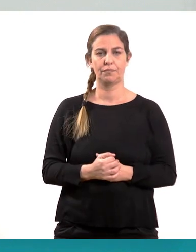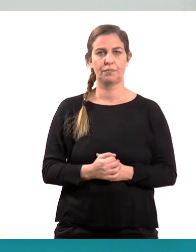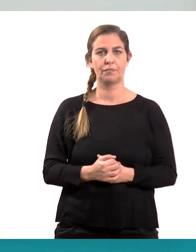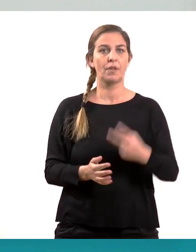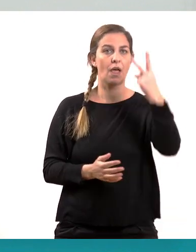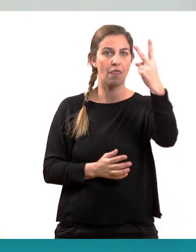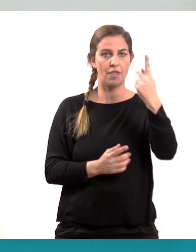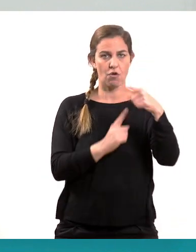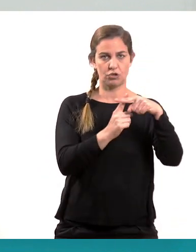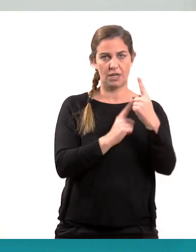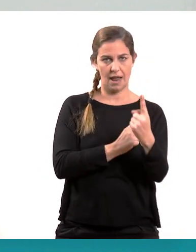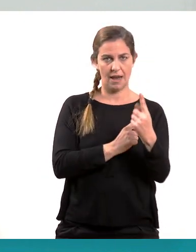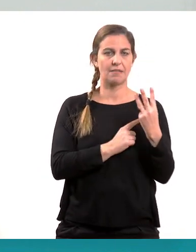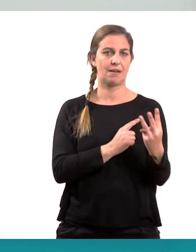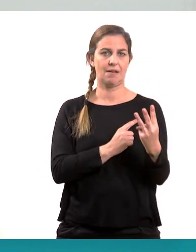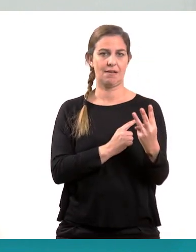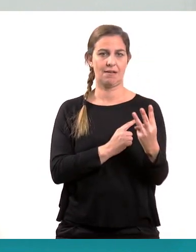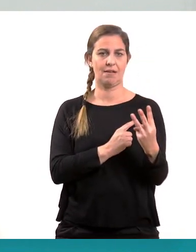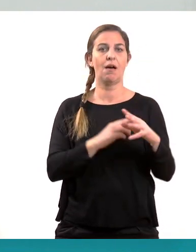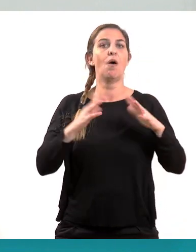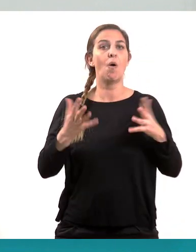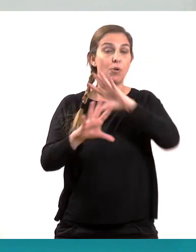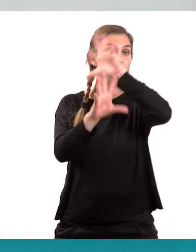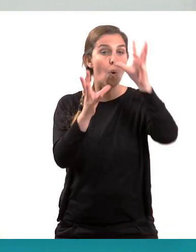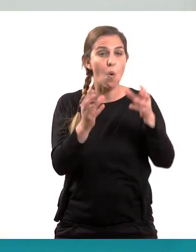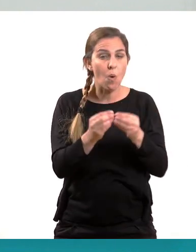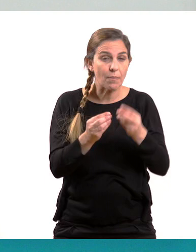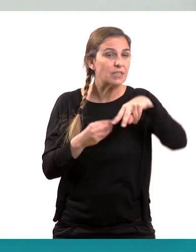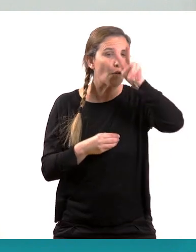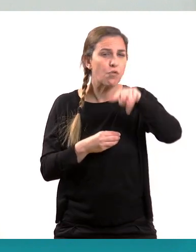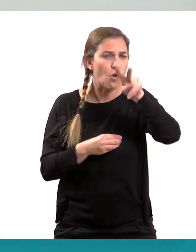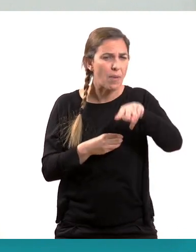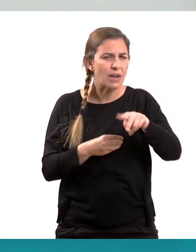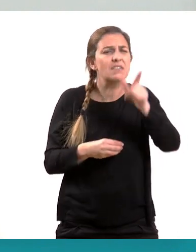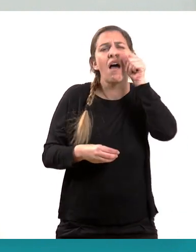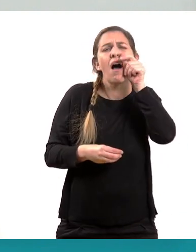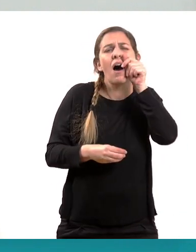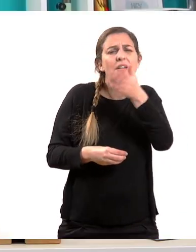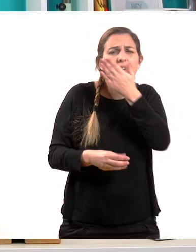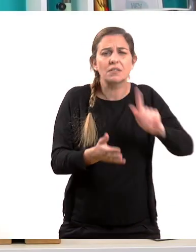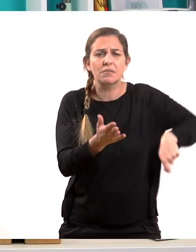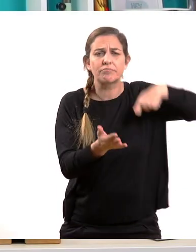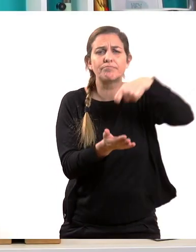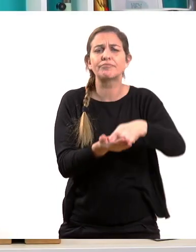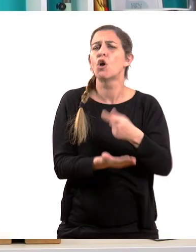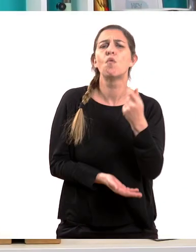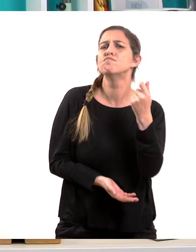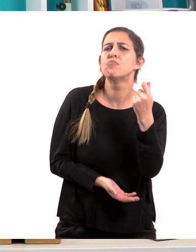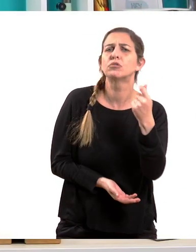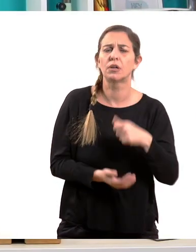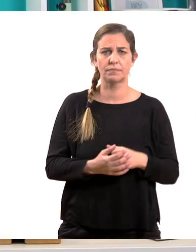2 και 1, 3. Άρα, πόσα χρήματα έδωσα και τις δύο μέρες